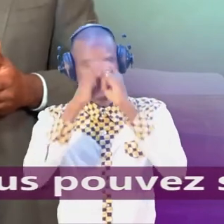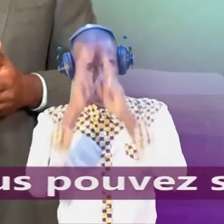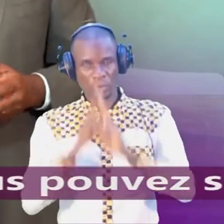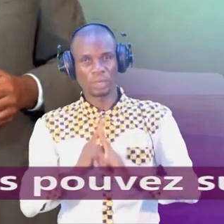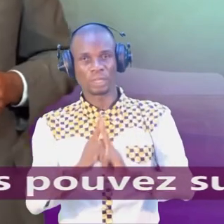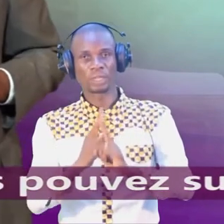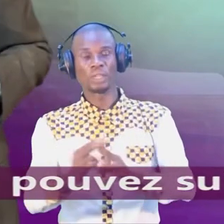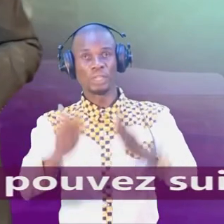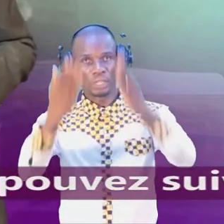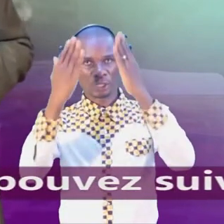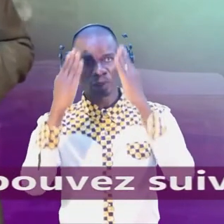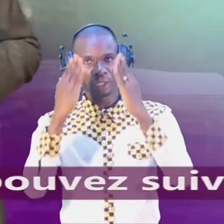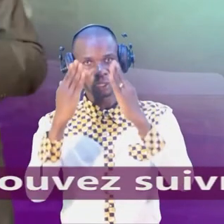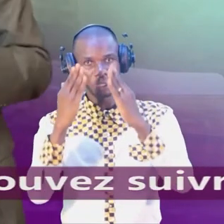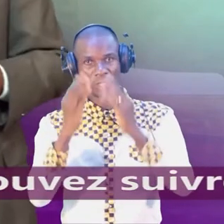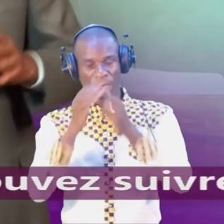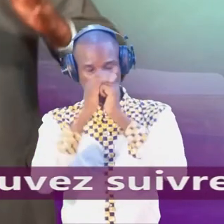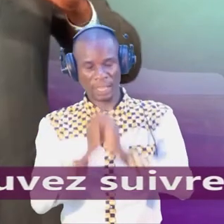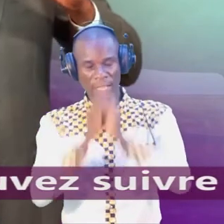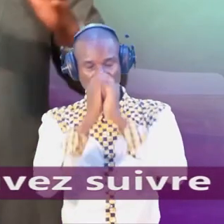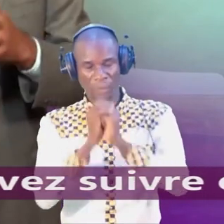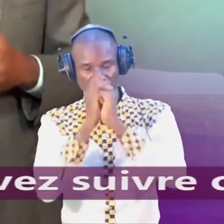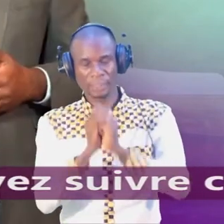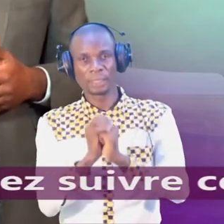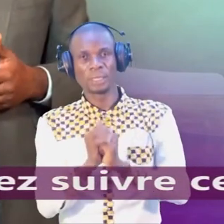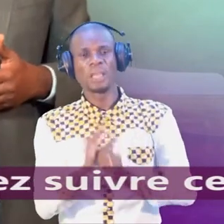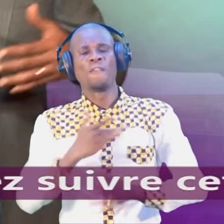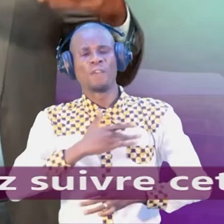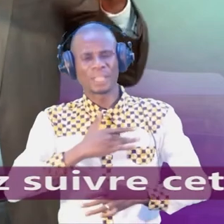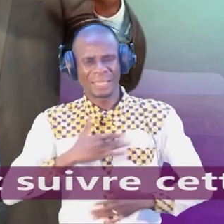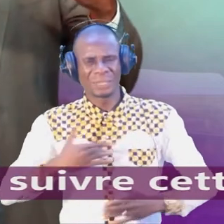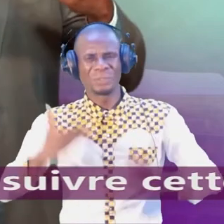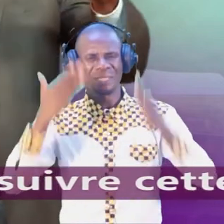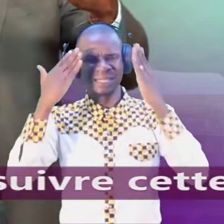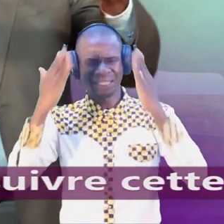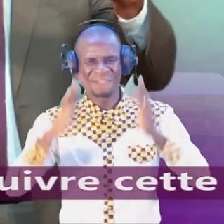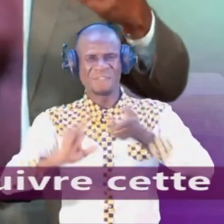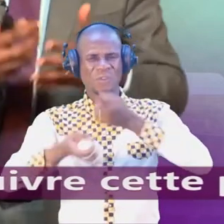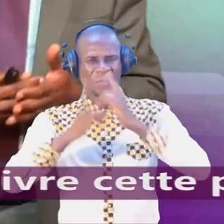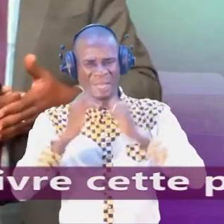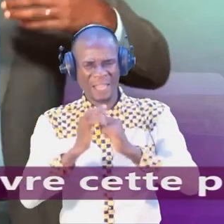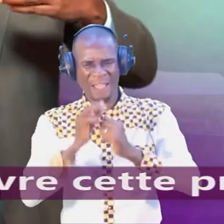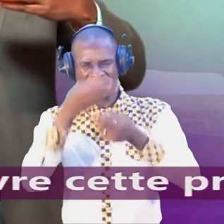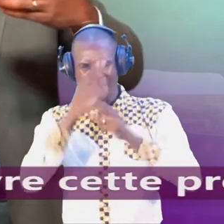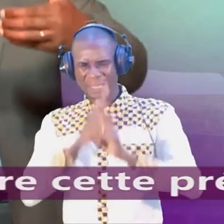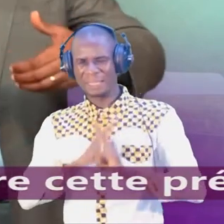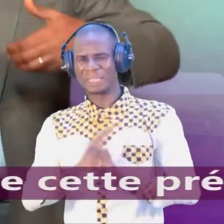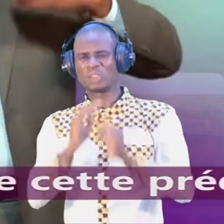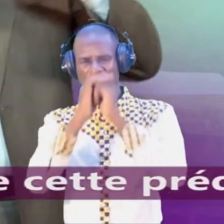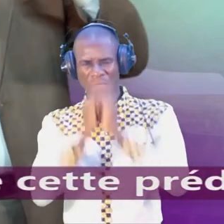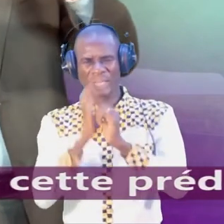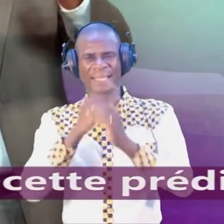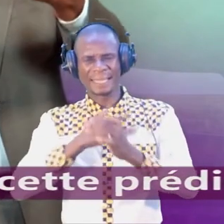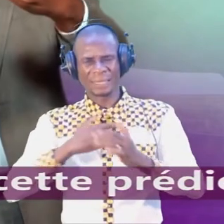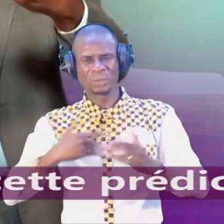commandement lui-même montre que Mungu ni Mungu wa heshima. anastahili kuabudiwa na jina lake